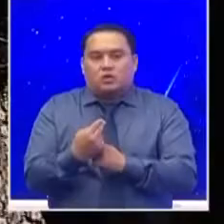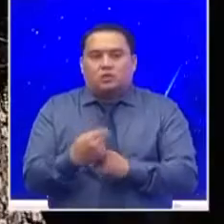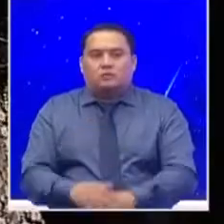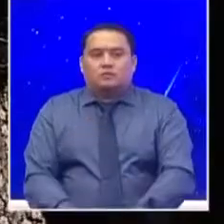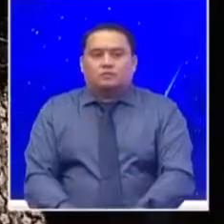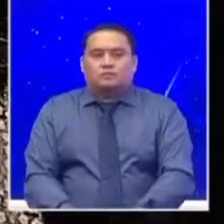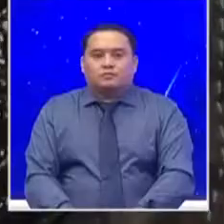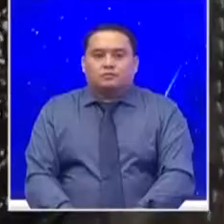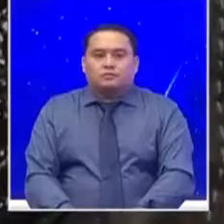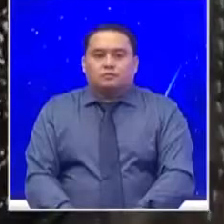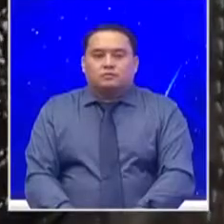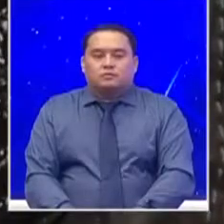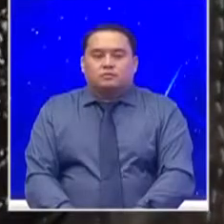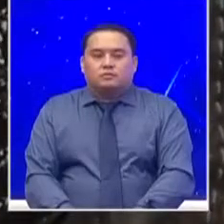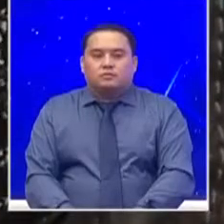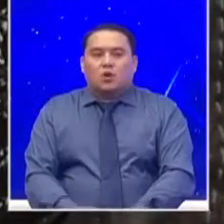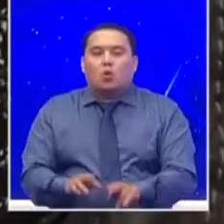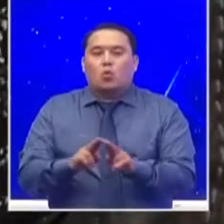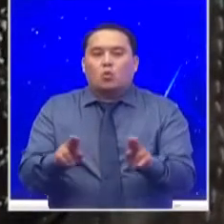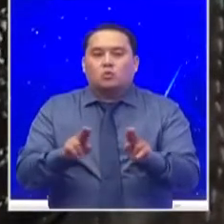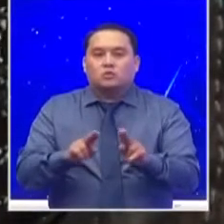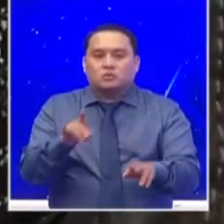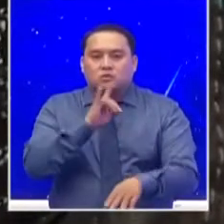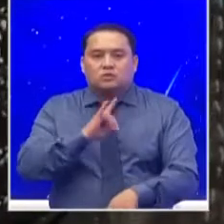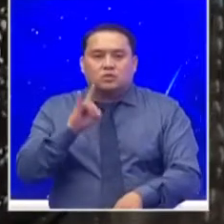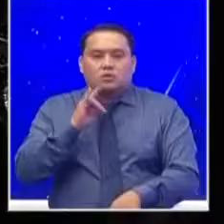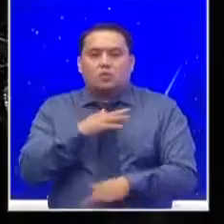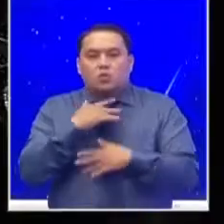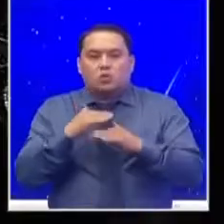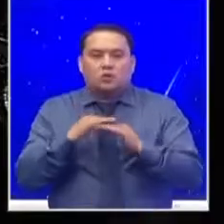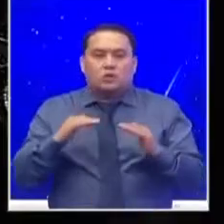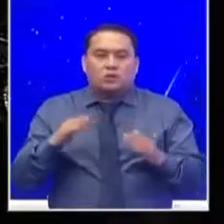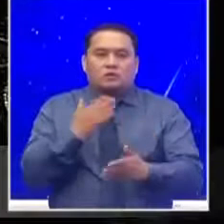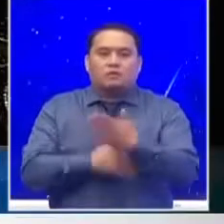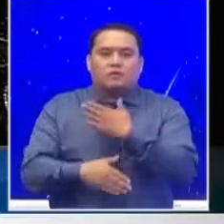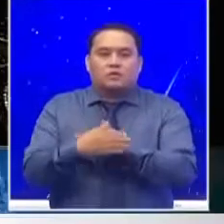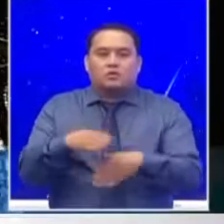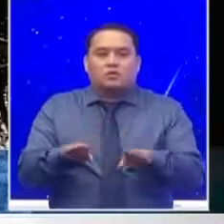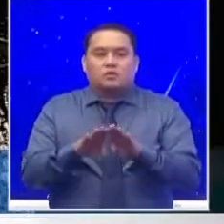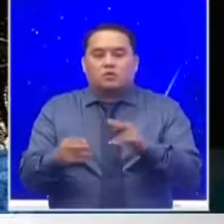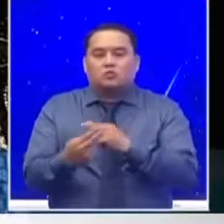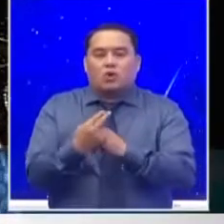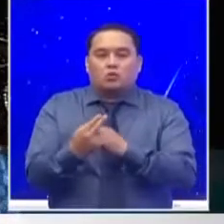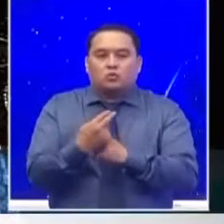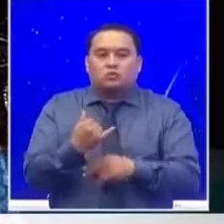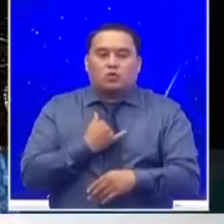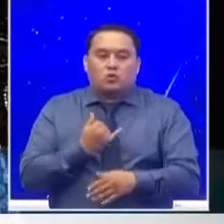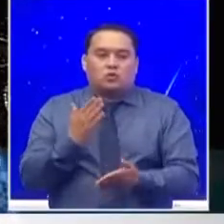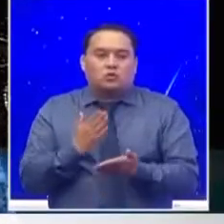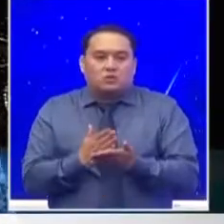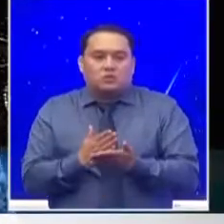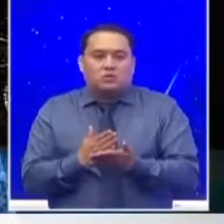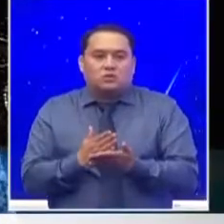борется за жизнь и учит всех, и женщин многодетных, и инвалидов тоже научила. У нас и